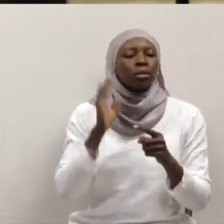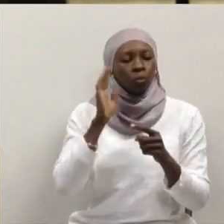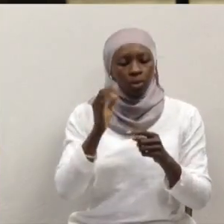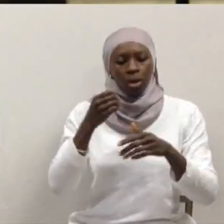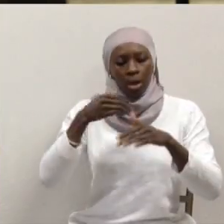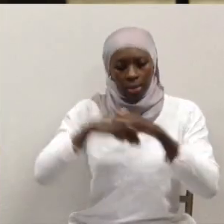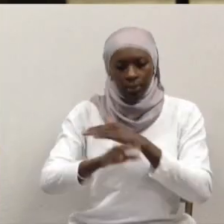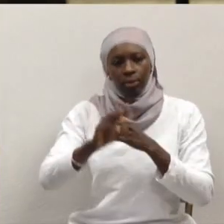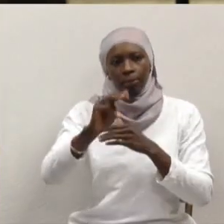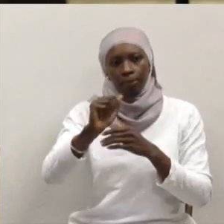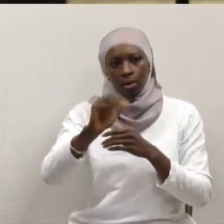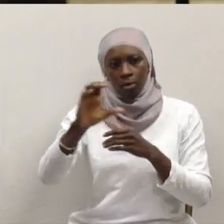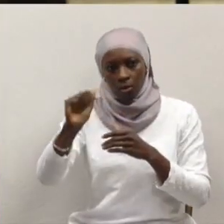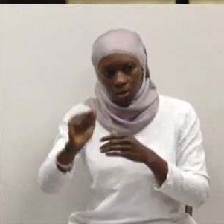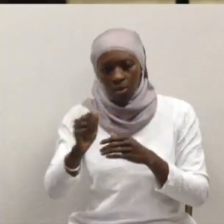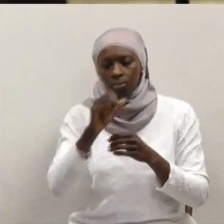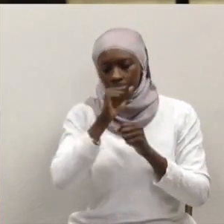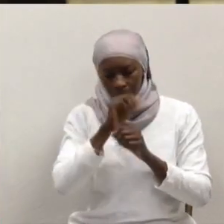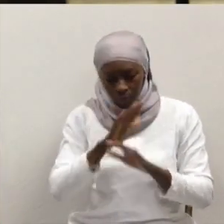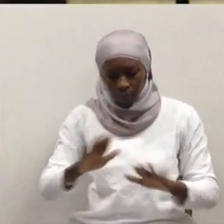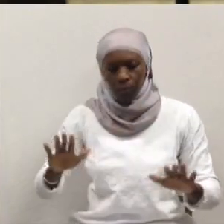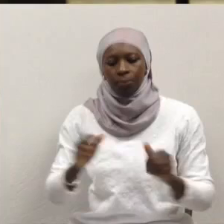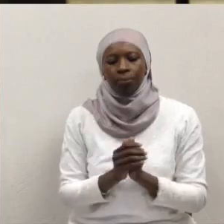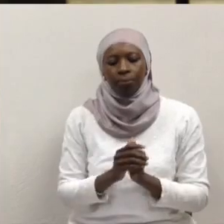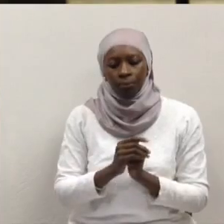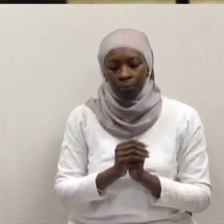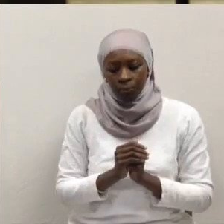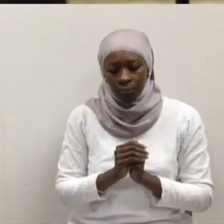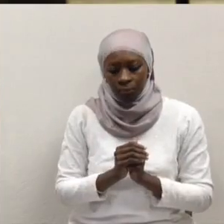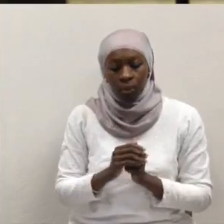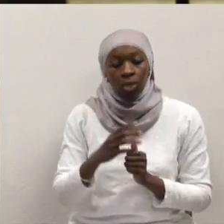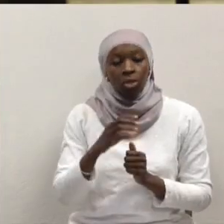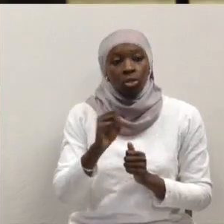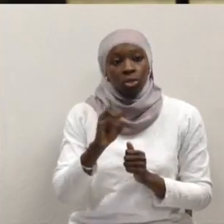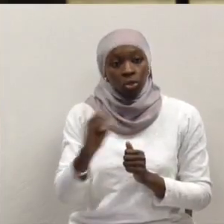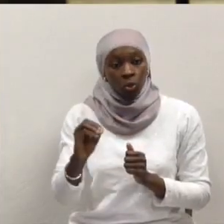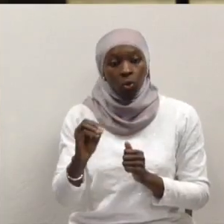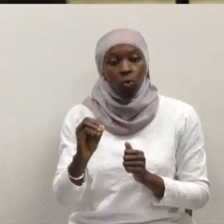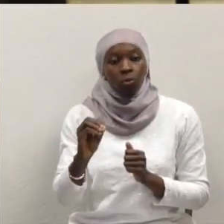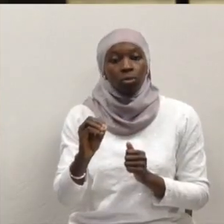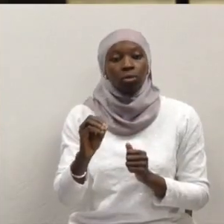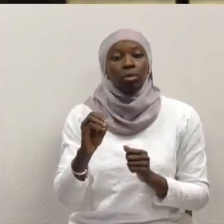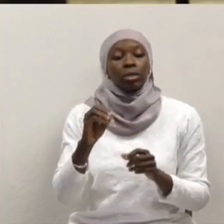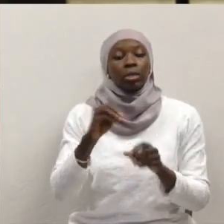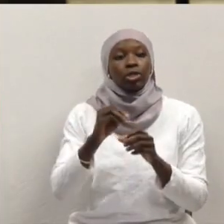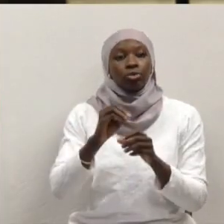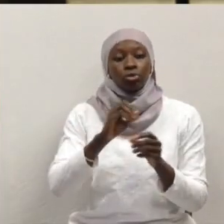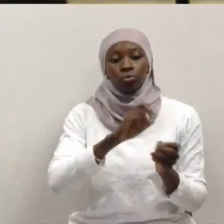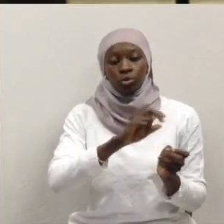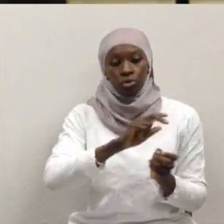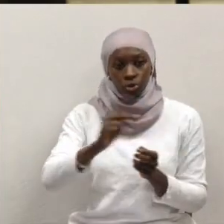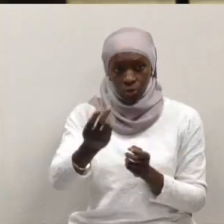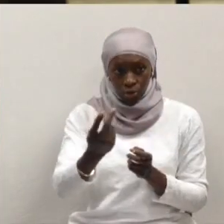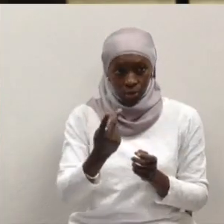He would enter Mecca peacefully. So the Prophet ﷺ, in return for this, he was willing